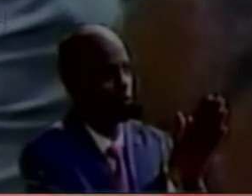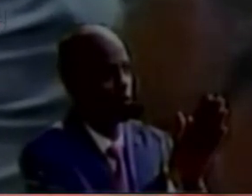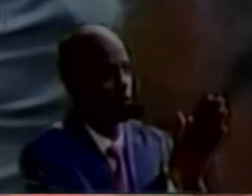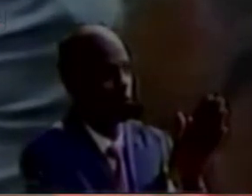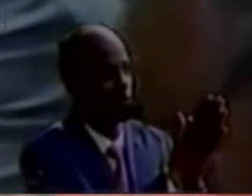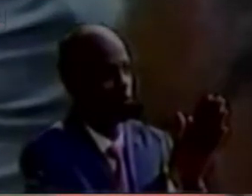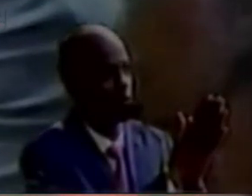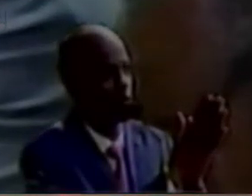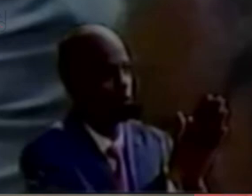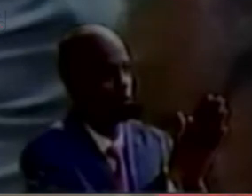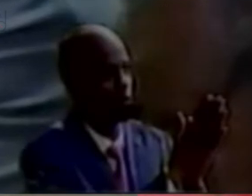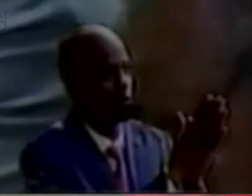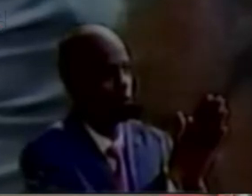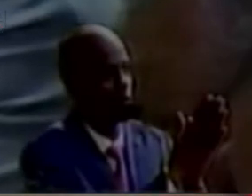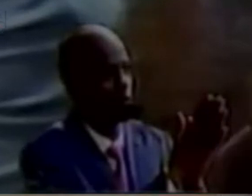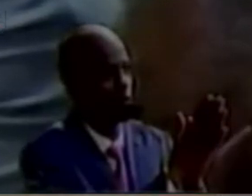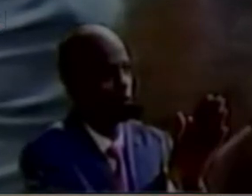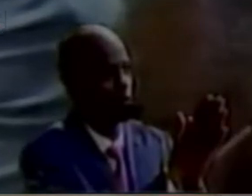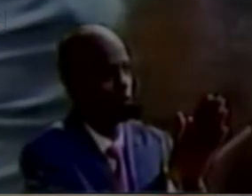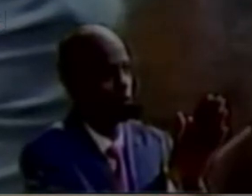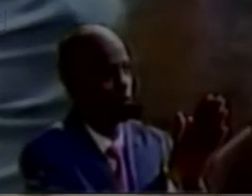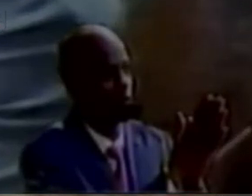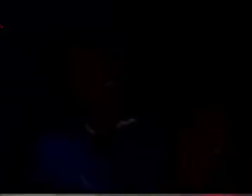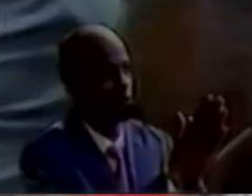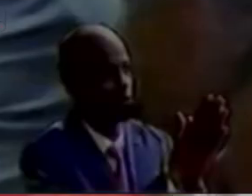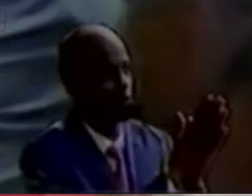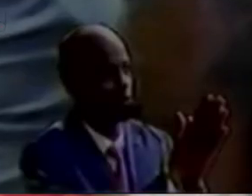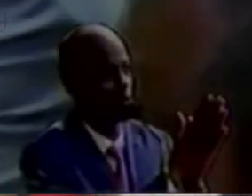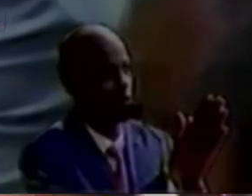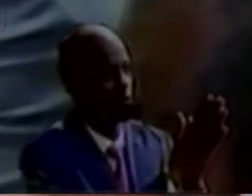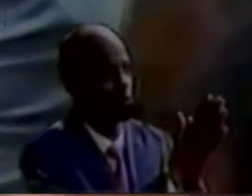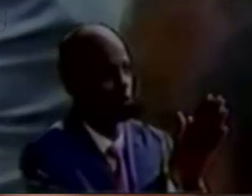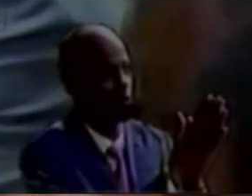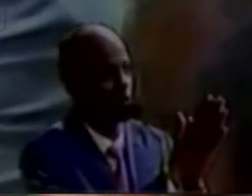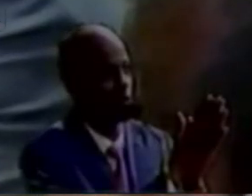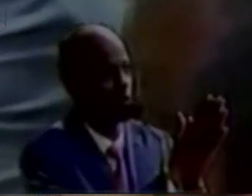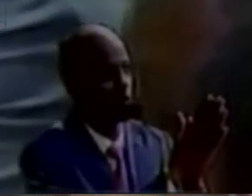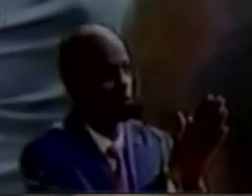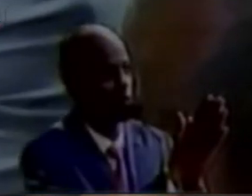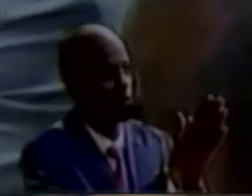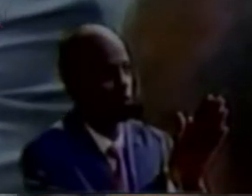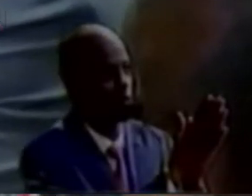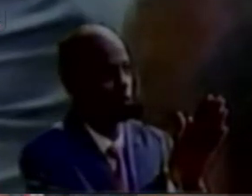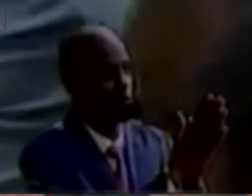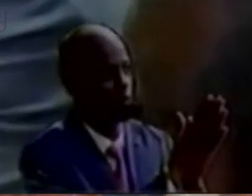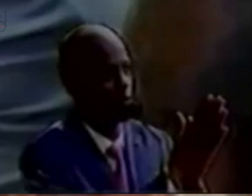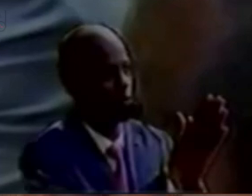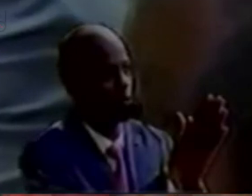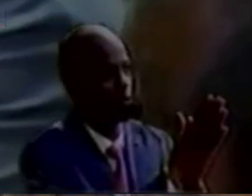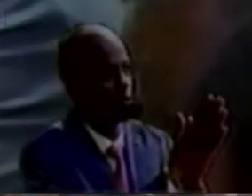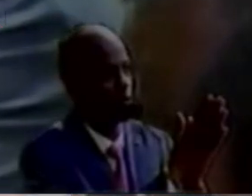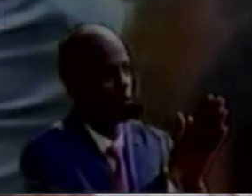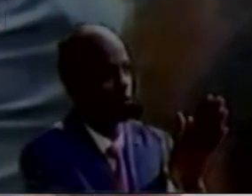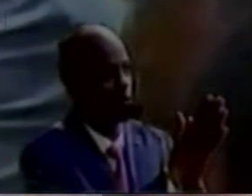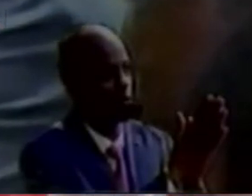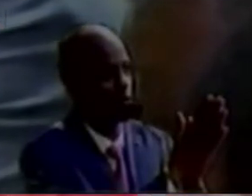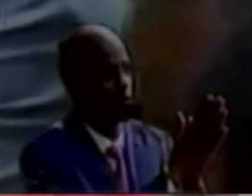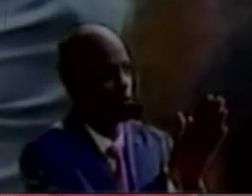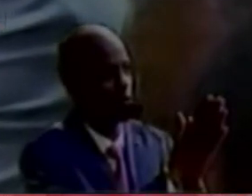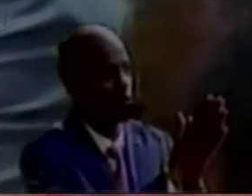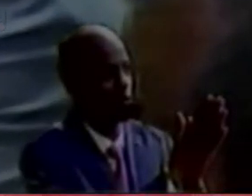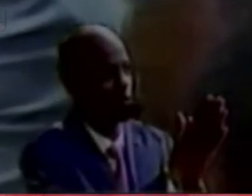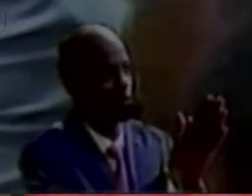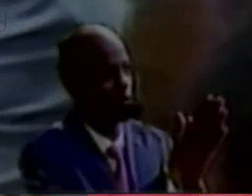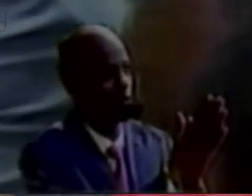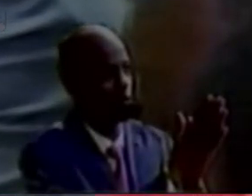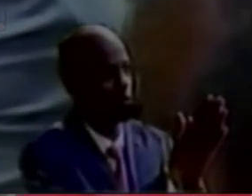multisectoriels existants déjà au niveau des départements affectés. Le MPCE, de par ses missions et attributions